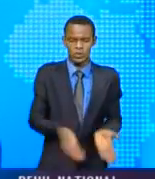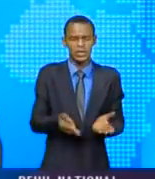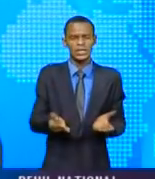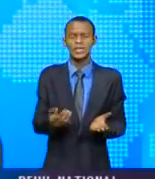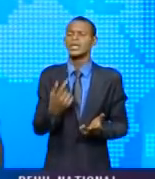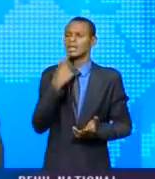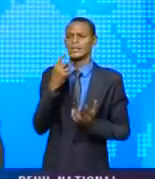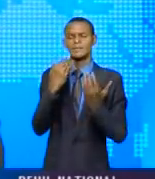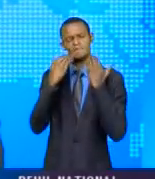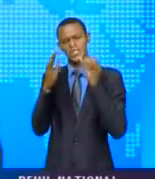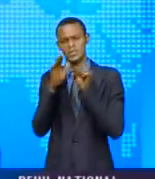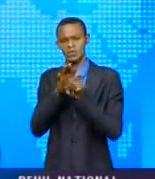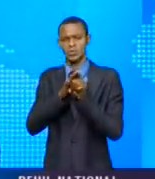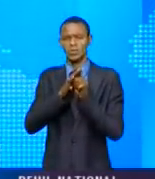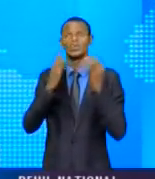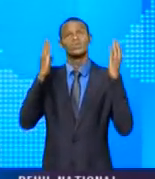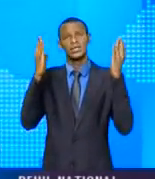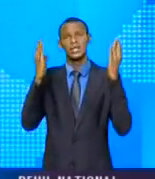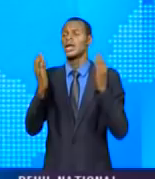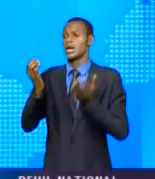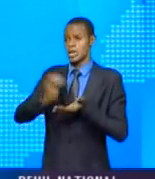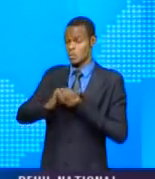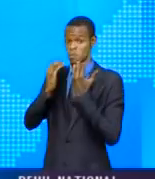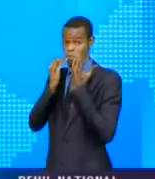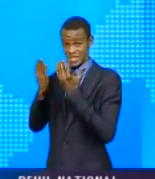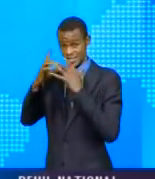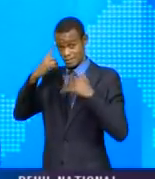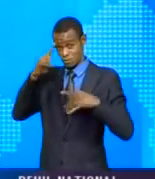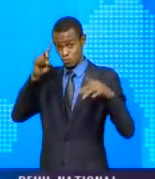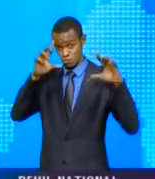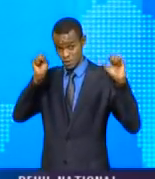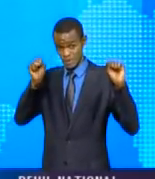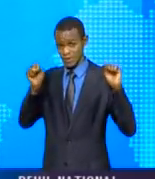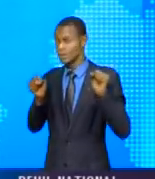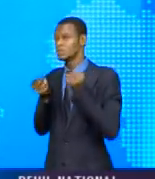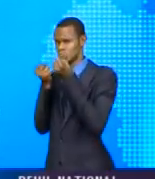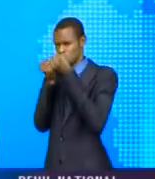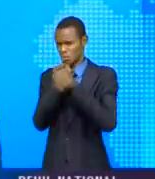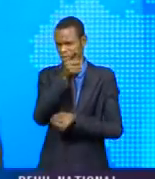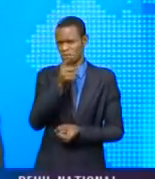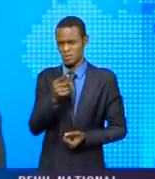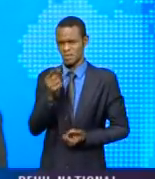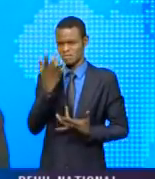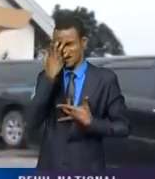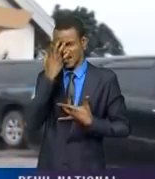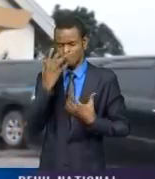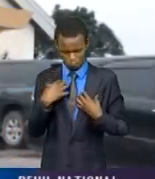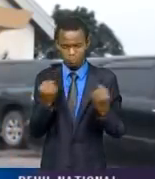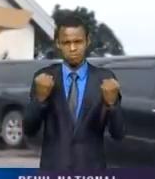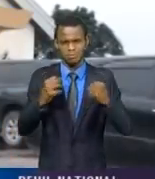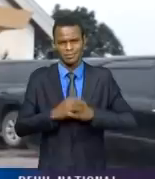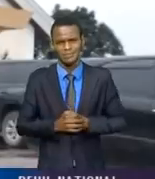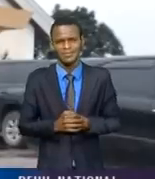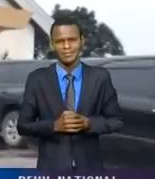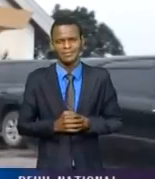tshisekedi qui ont beau pour son implication quant au rétablissement de sa santé nous dit luc sonor kabala le